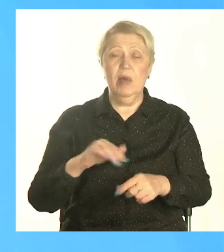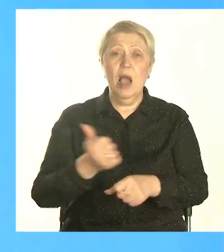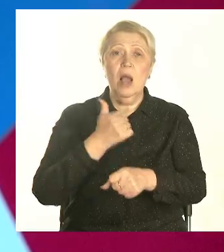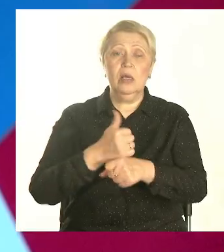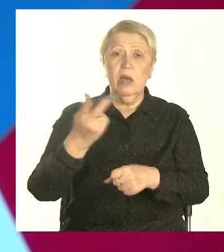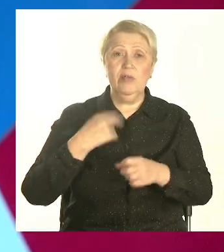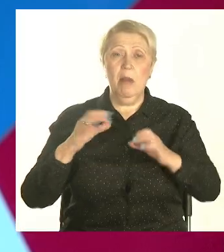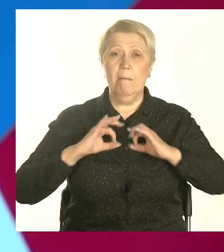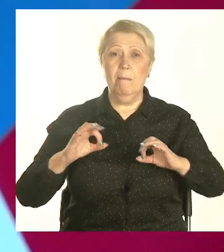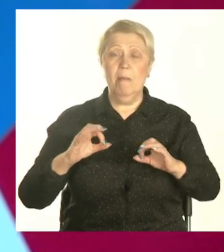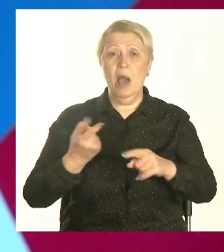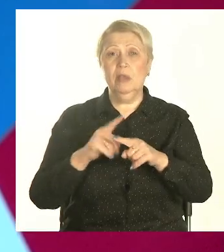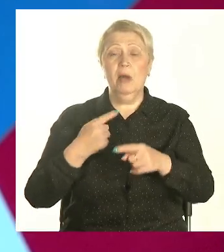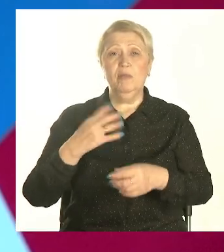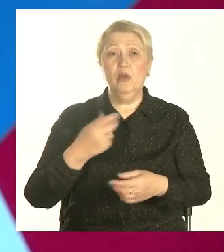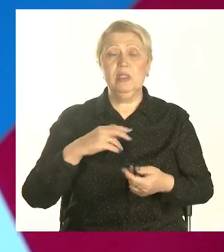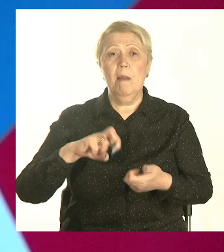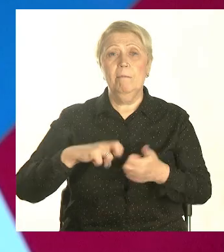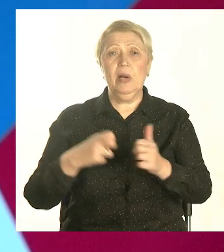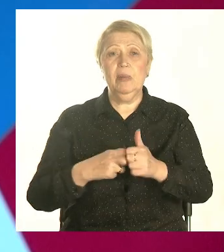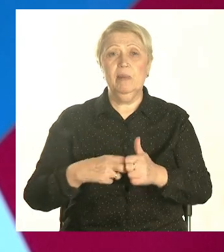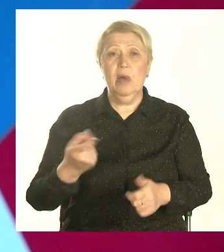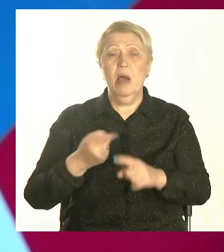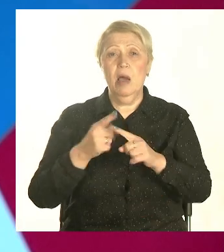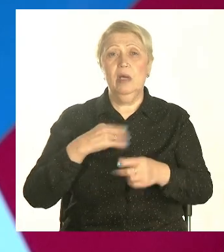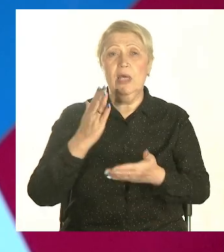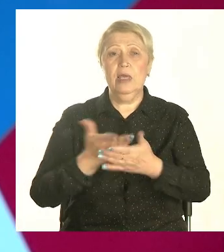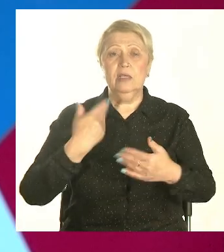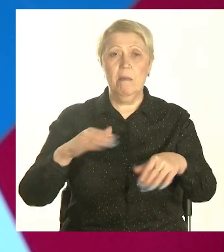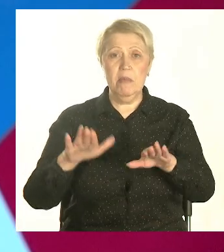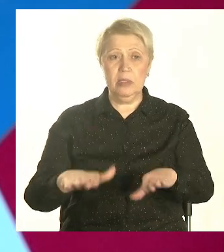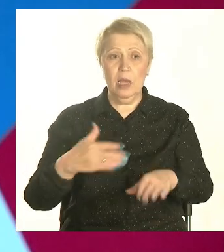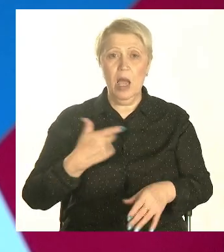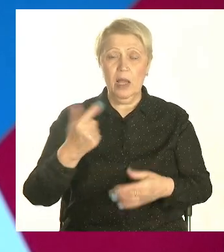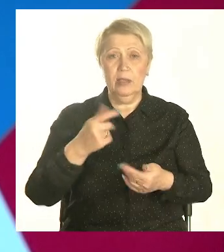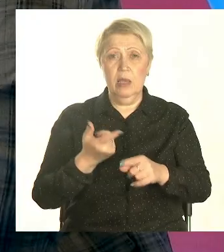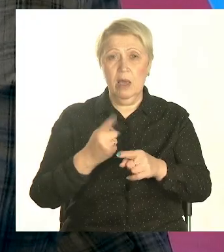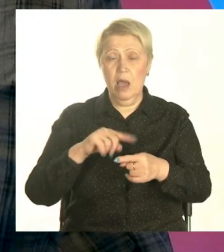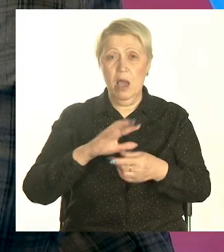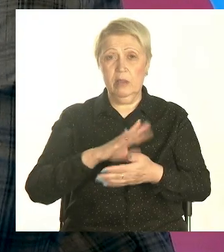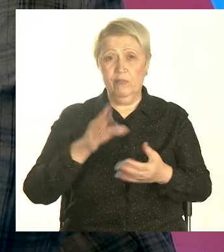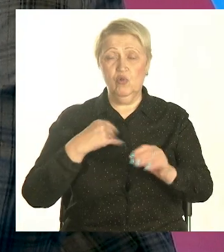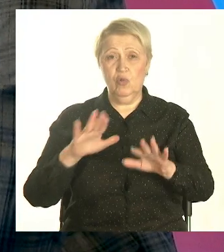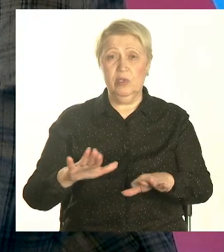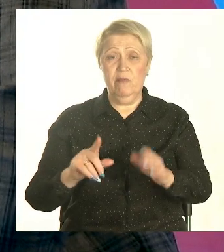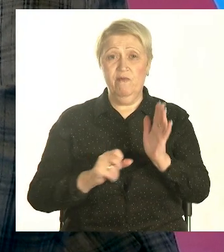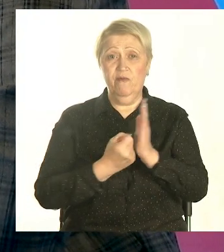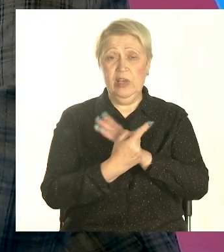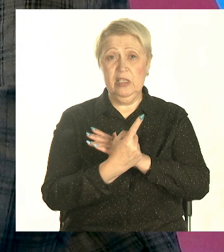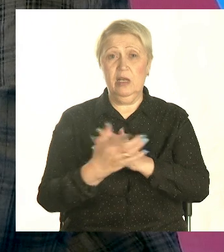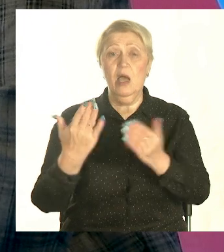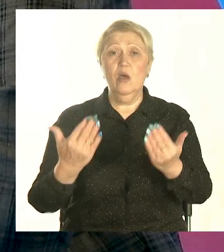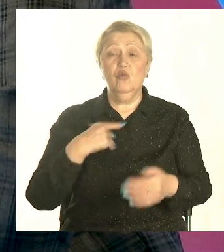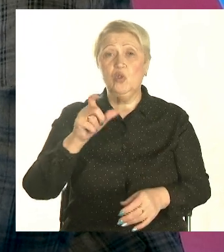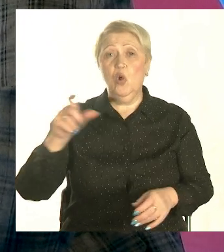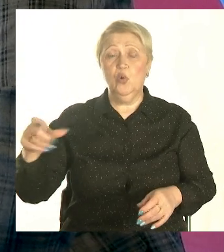там свалки не убирали, а в том, что это излюбленные и прикормленные места, и там они периодически возникали. То есть люди привыкли туда вывозить. Раз убрали, а